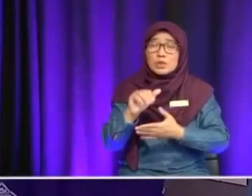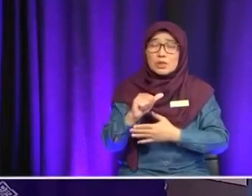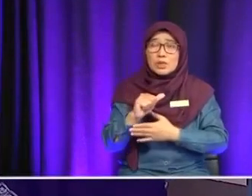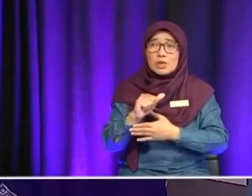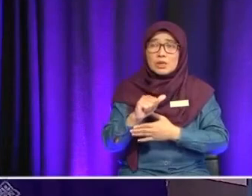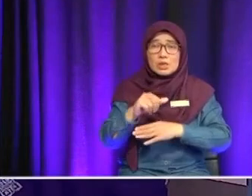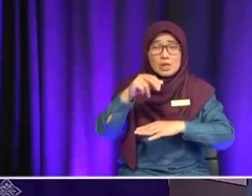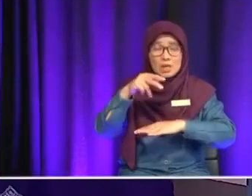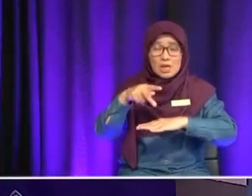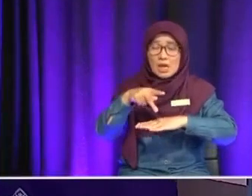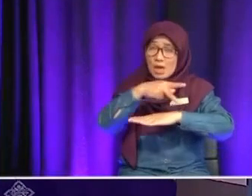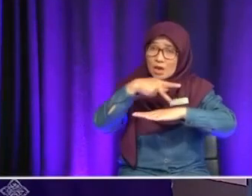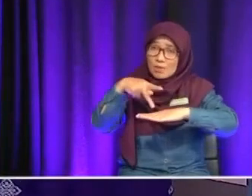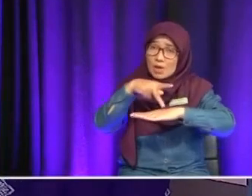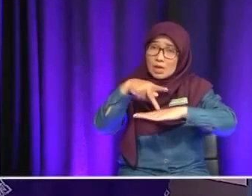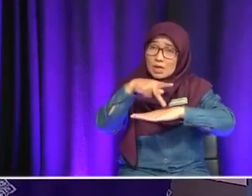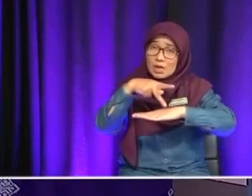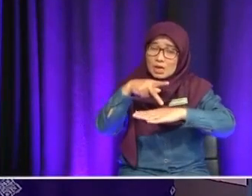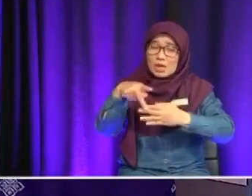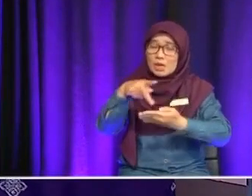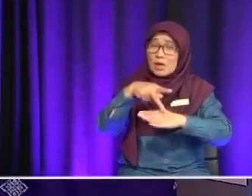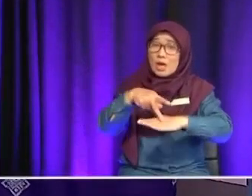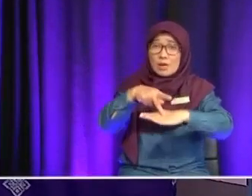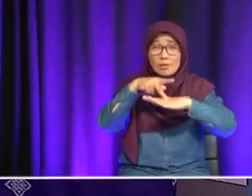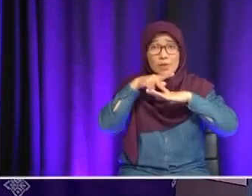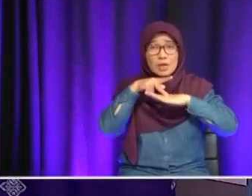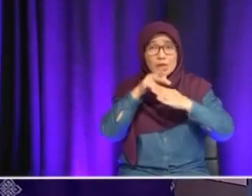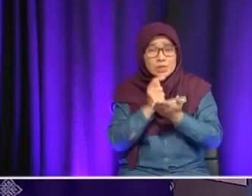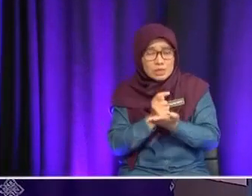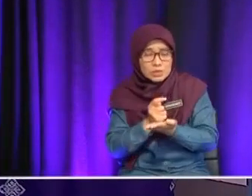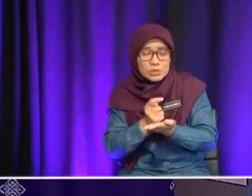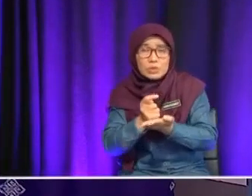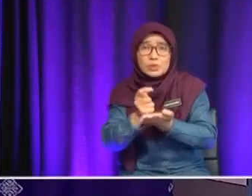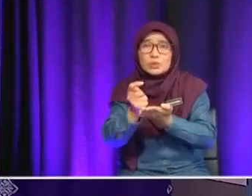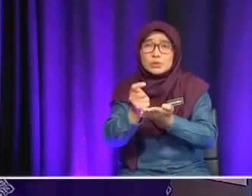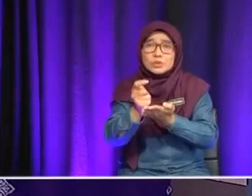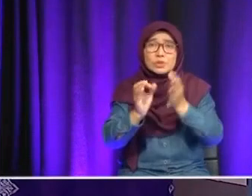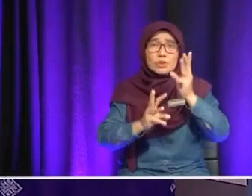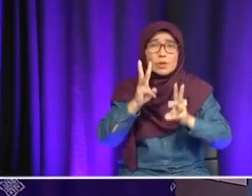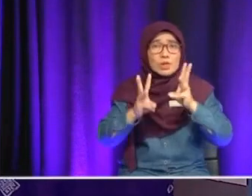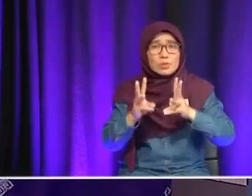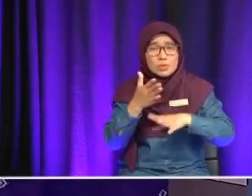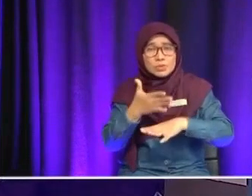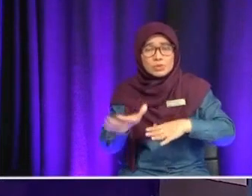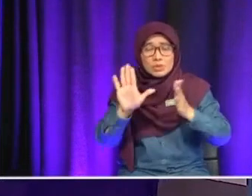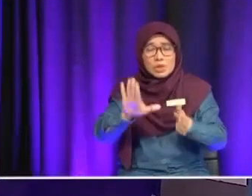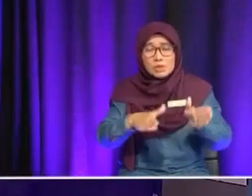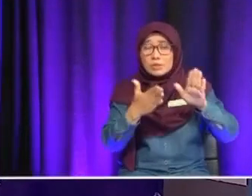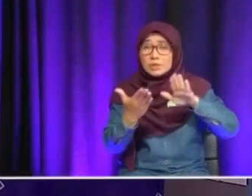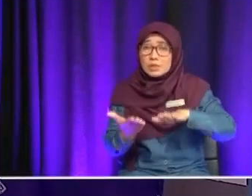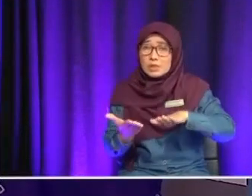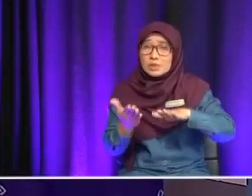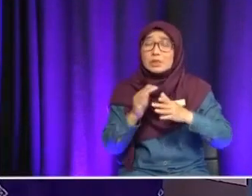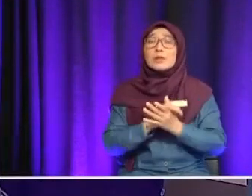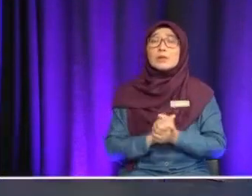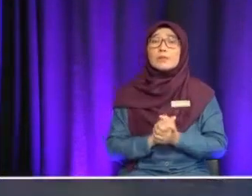pahala berterusan walaupun dia telah meninggal dunia. Okay? Jadi wakaf ini adalah sesuatu yang kita berikan manfaat untuk